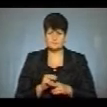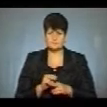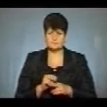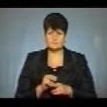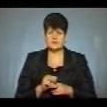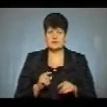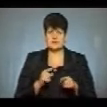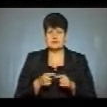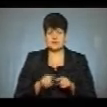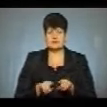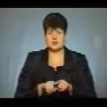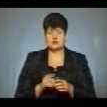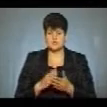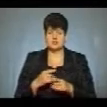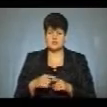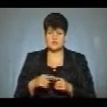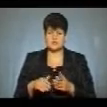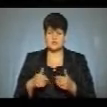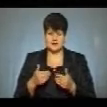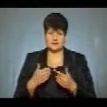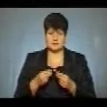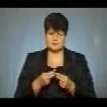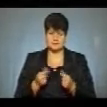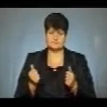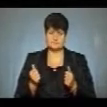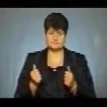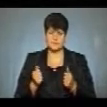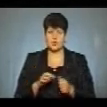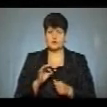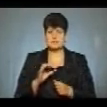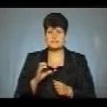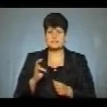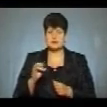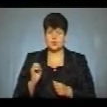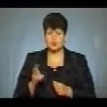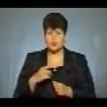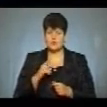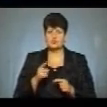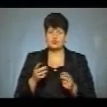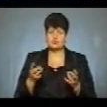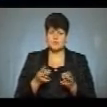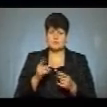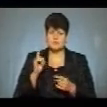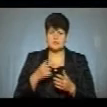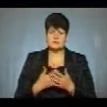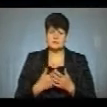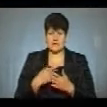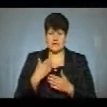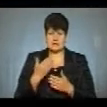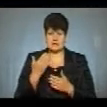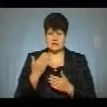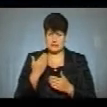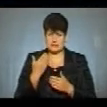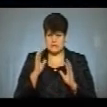швидке звернення, тому що вона відійшла. Оксана Синюк каже, чому потрібно знати симптоми інсульту. Коли